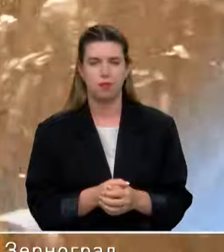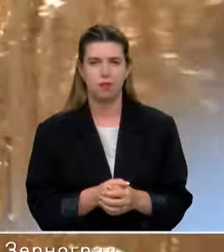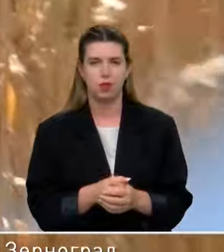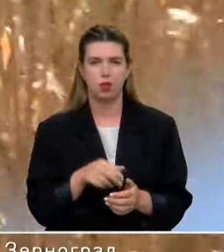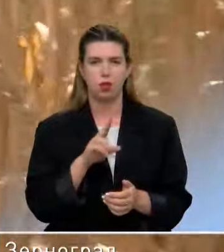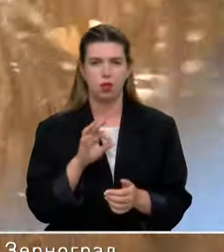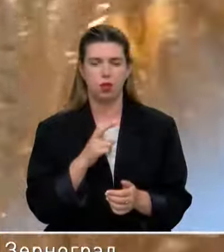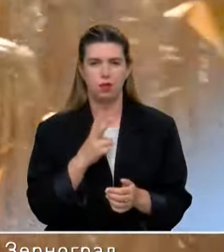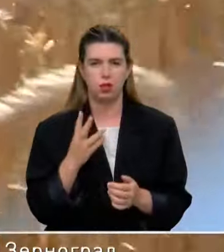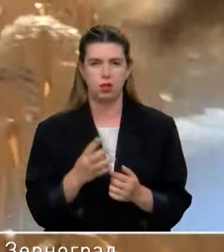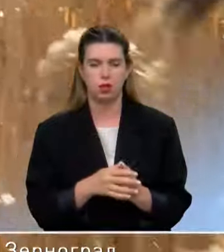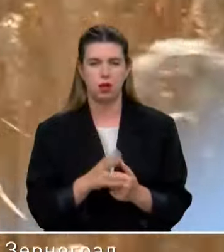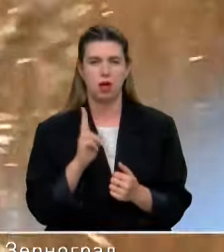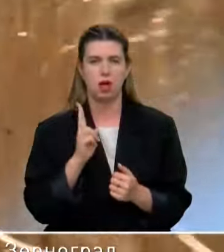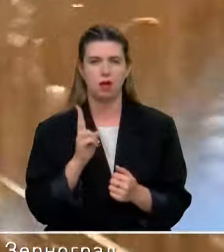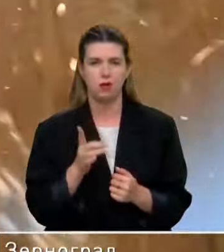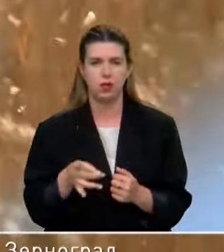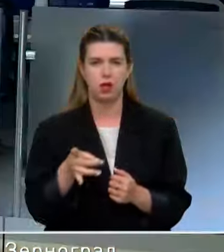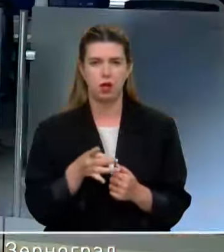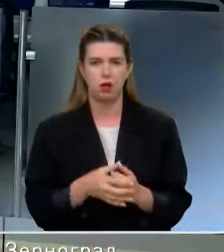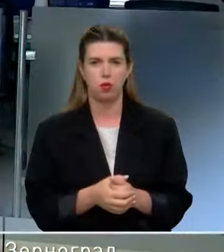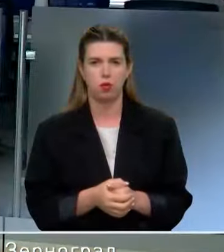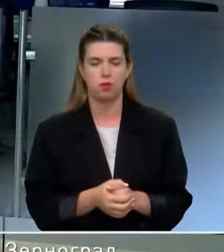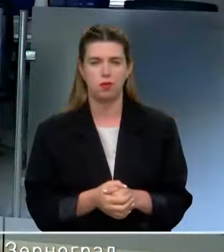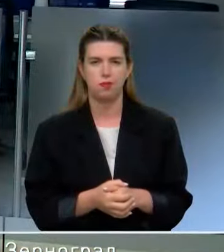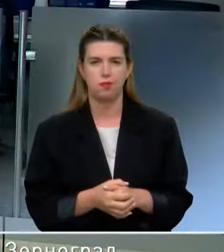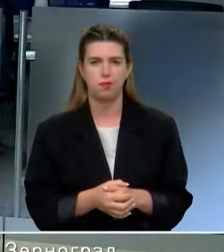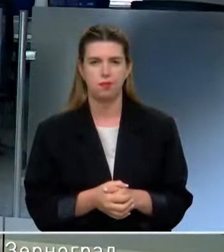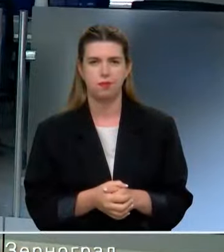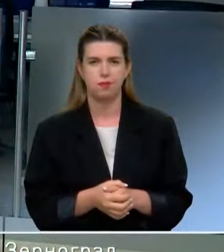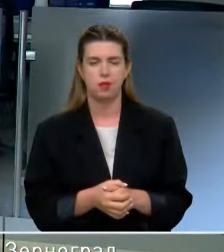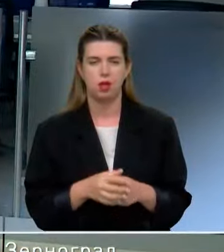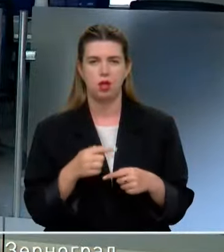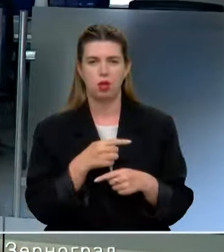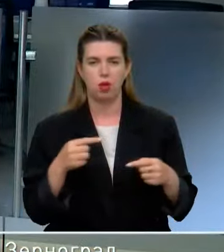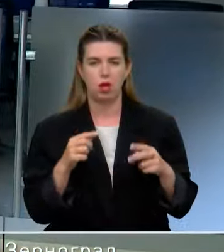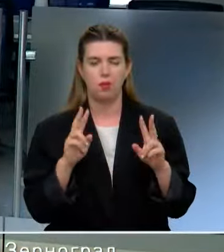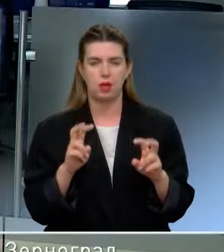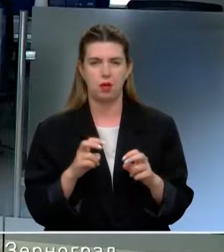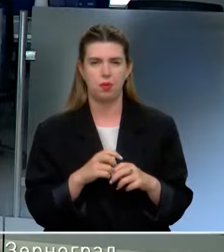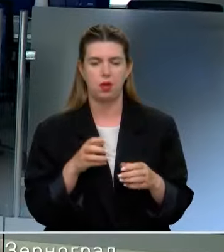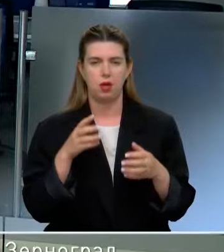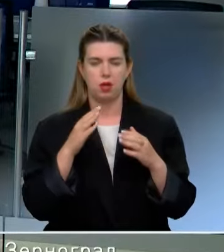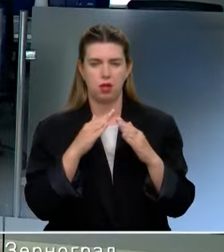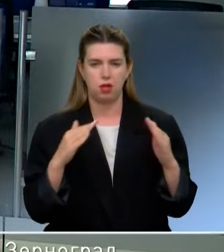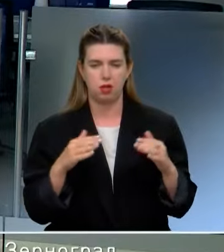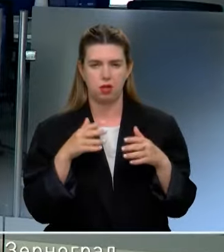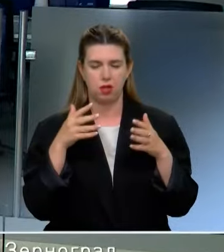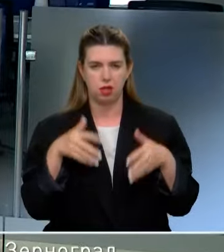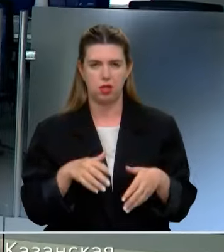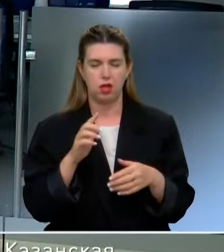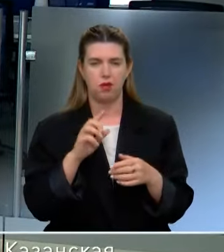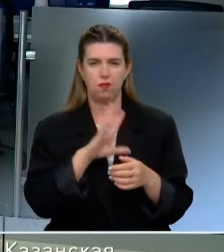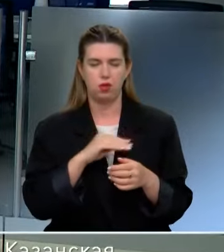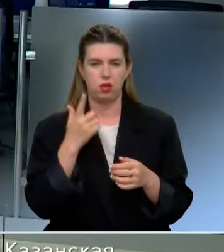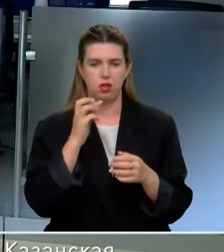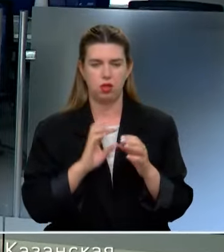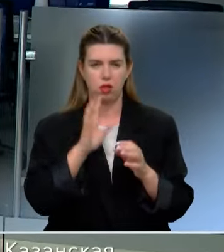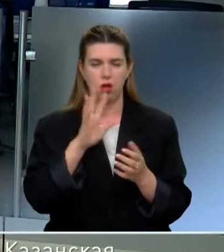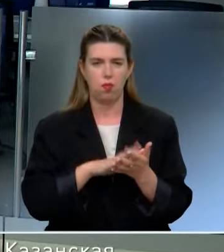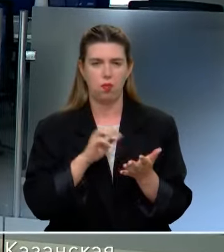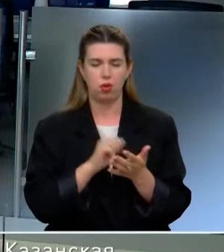дон24 коголь район к другим темам протекающая крыша и грибок на стенах